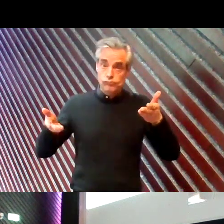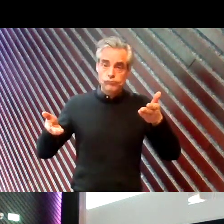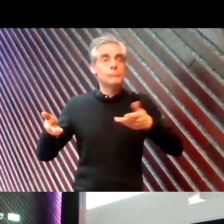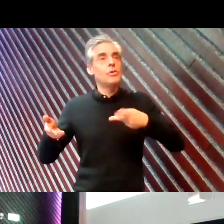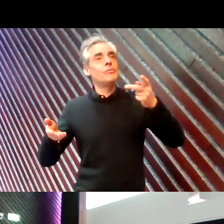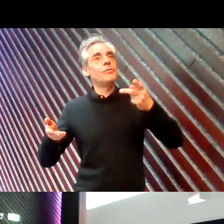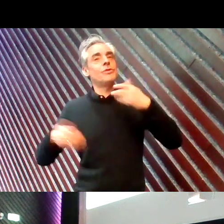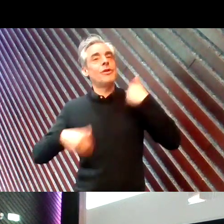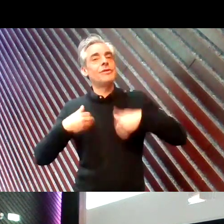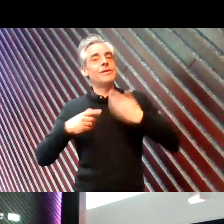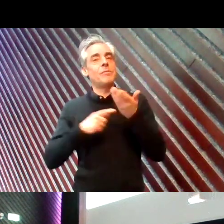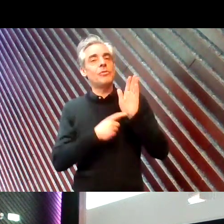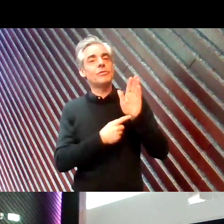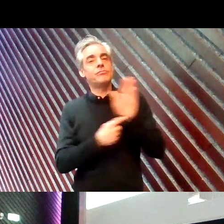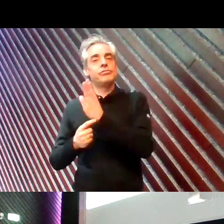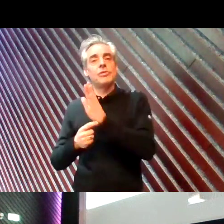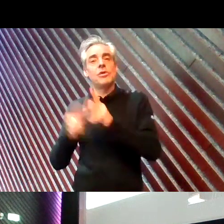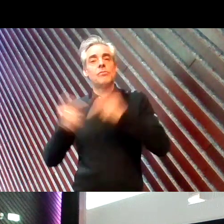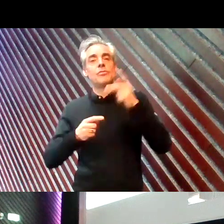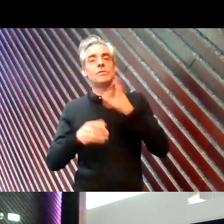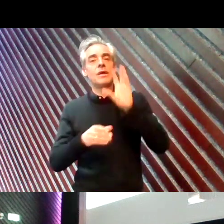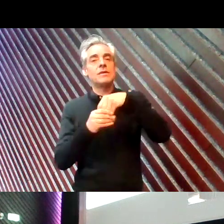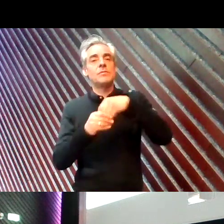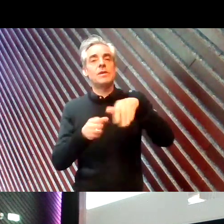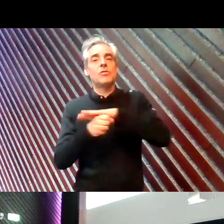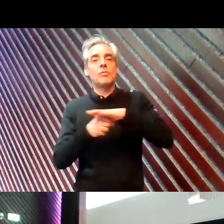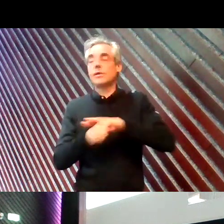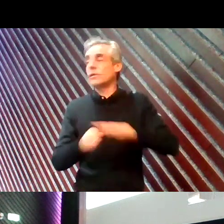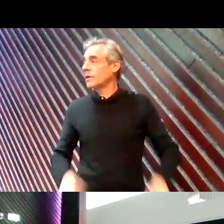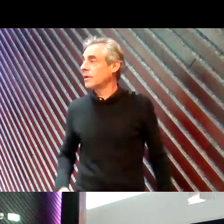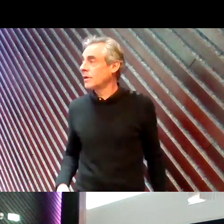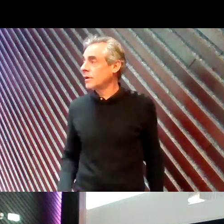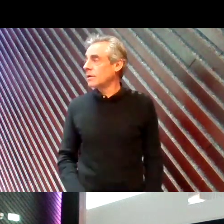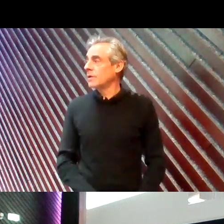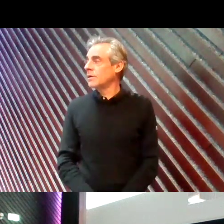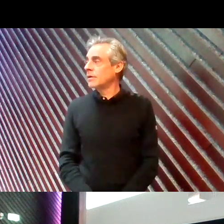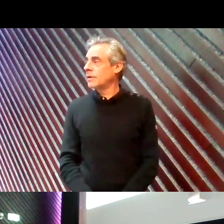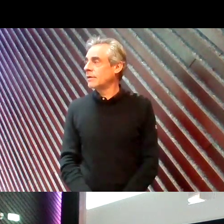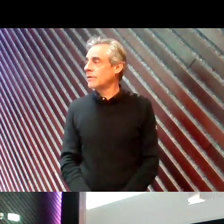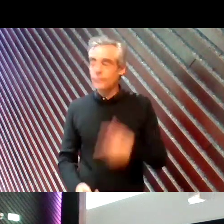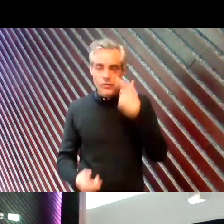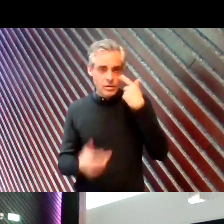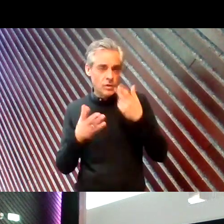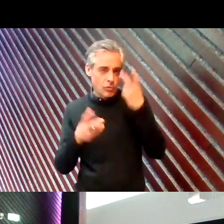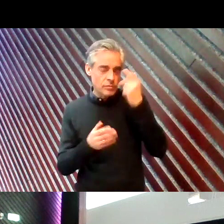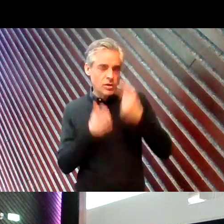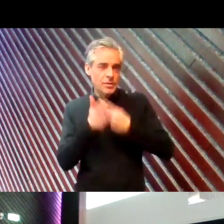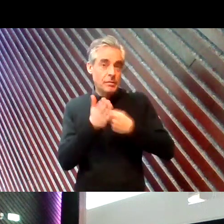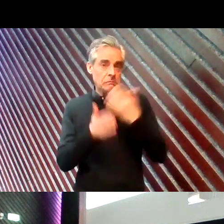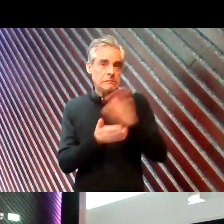plus de handicap et donc aller vers plus de je le répète mais je crois que vous voyez où je veux en venir